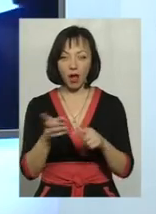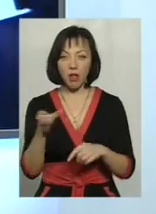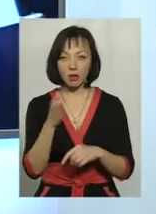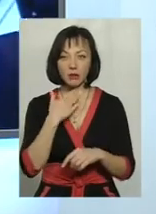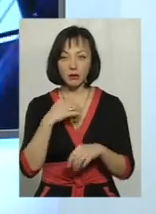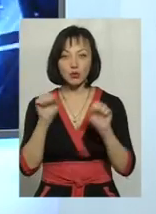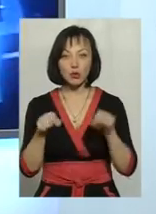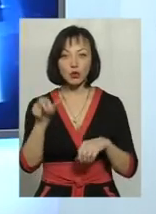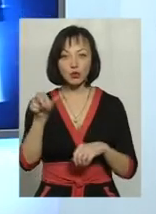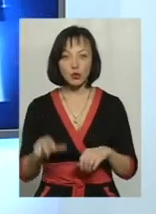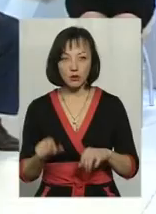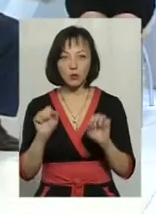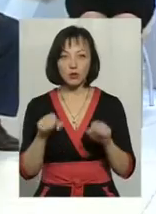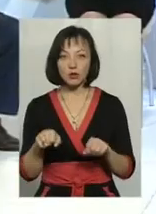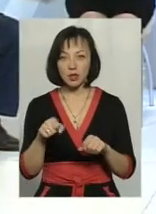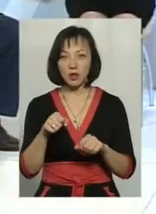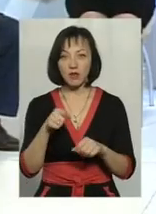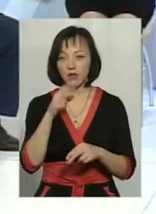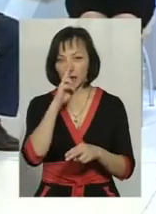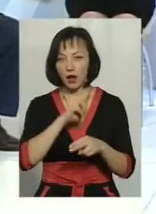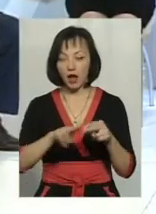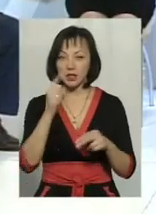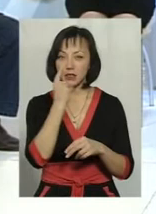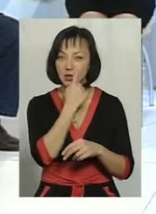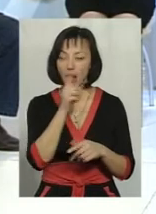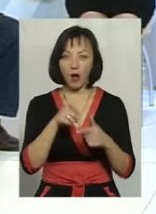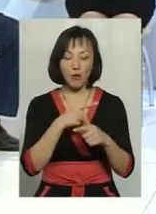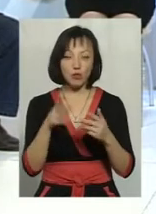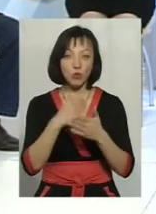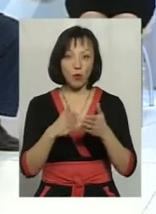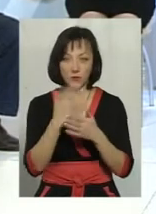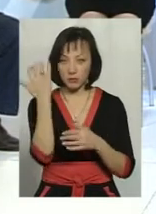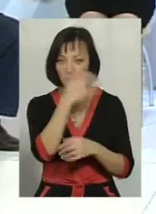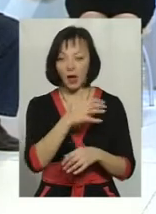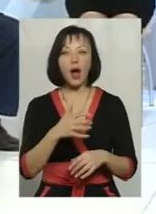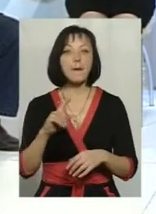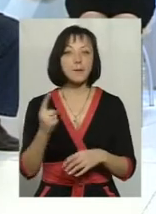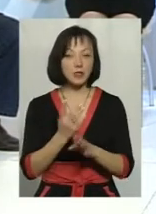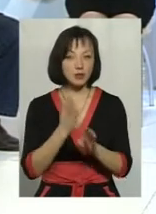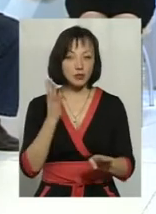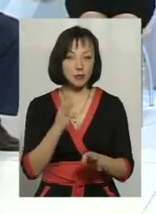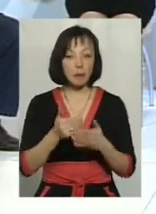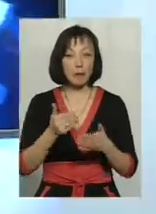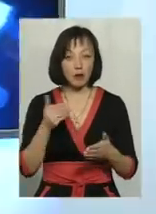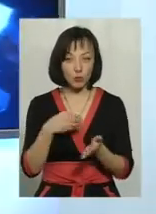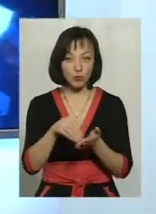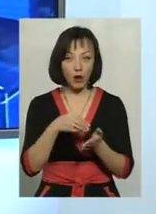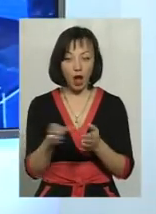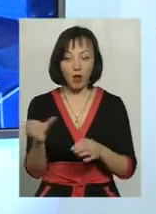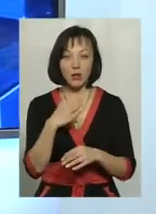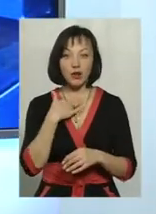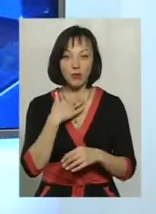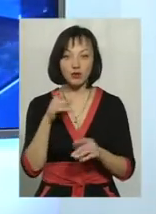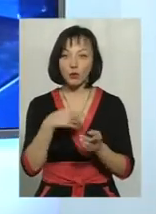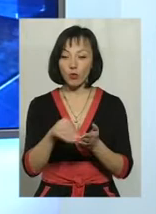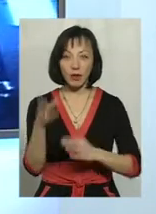можливо людина навіть може частково втратити зір або взагалі втратити зір. Тому, перш за все, чим купувати алкогольні напої, щоб